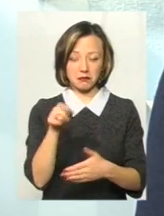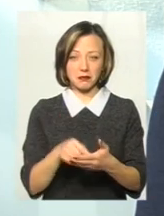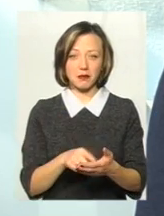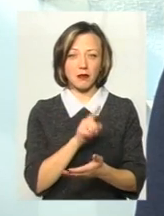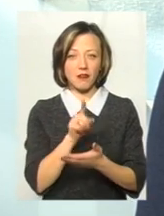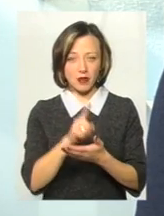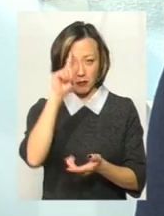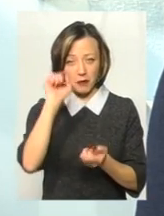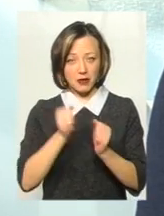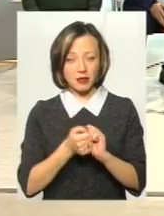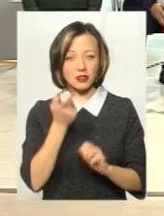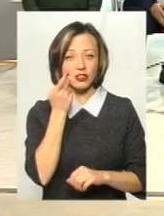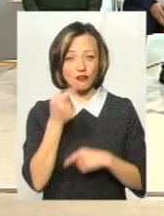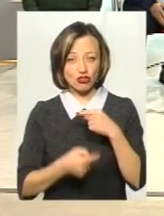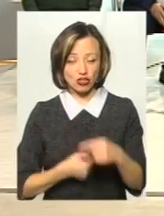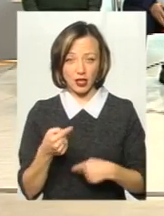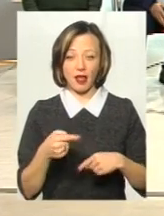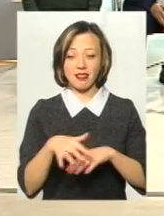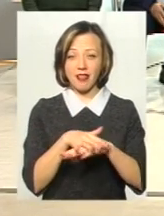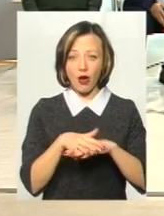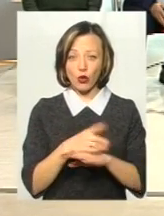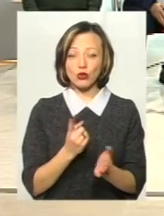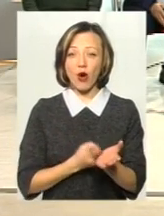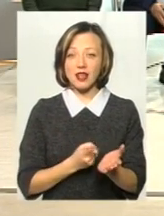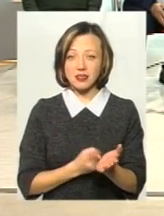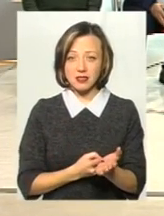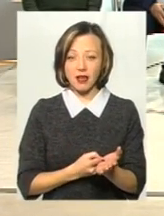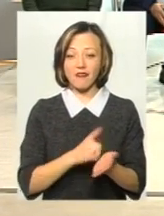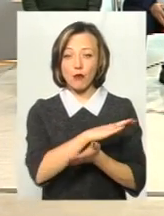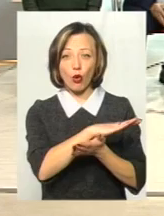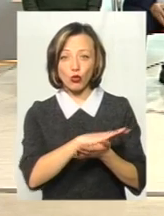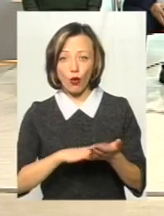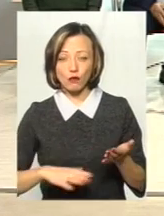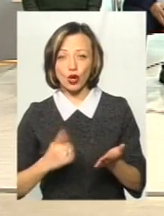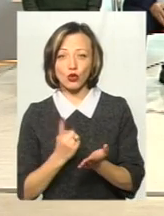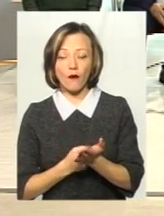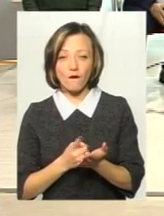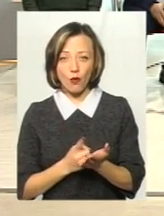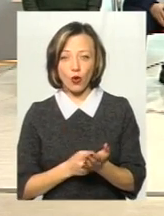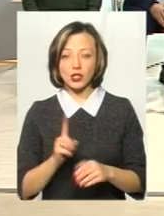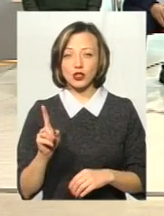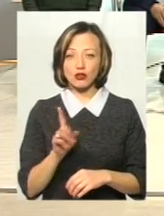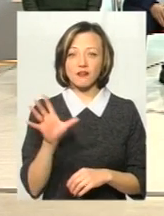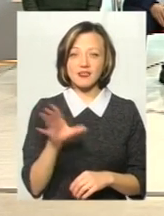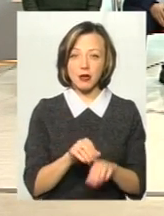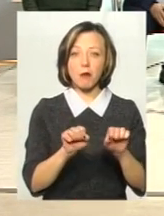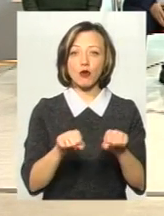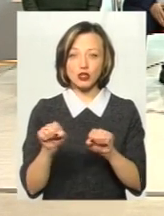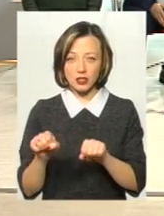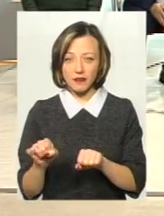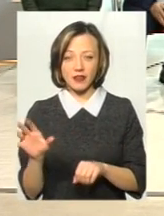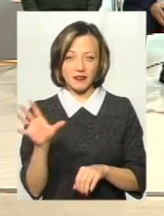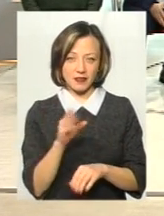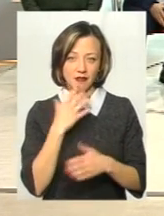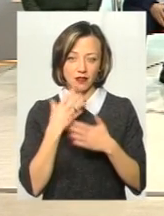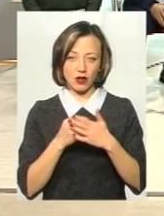повинні пам'ятати завжди, тому що народ доказав і доказує, що все можливо, і все